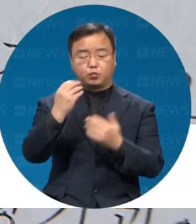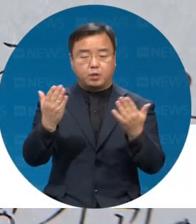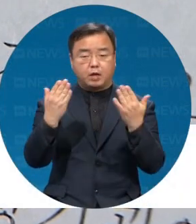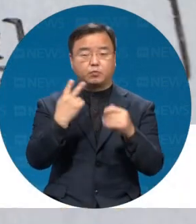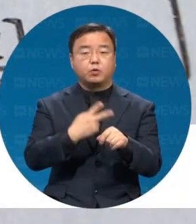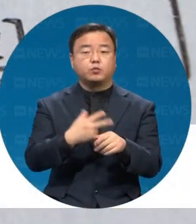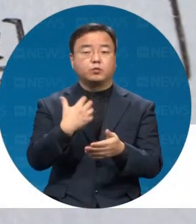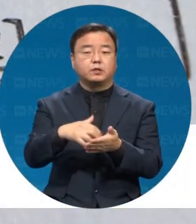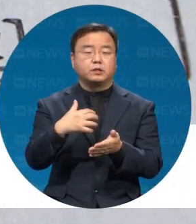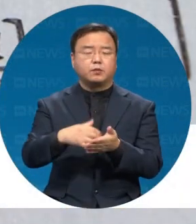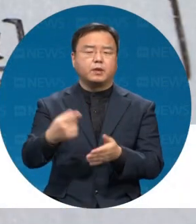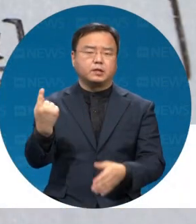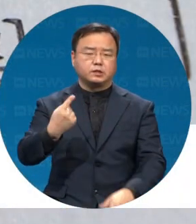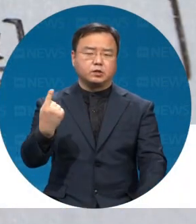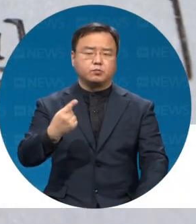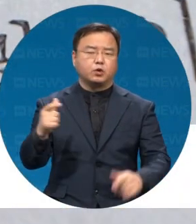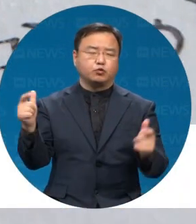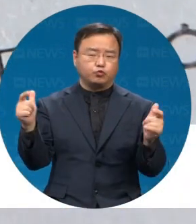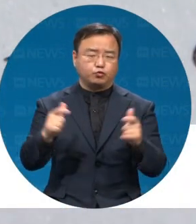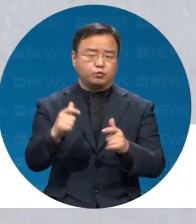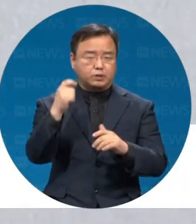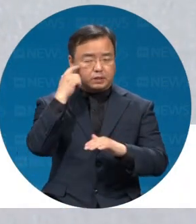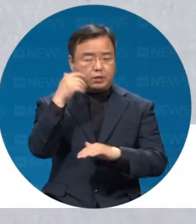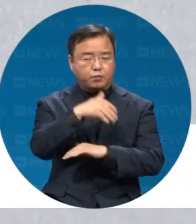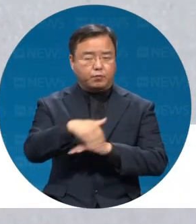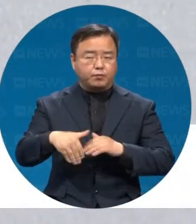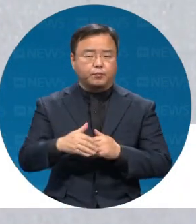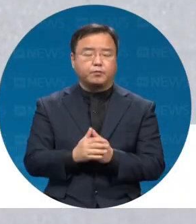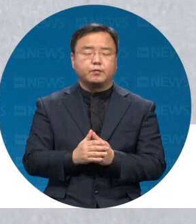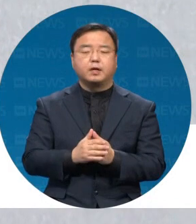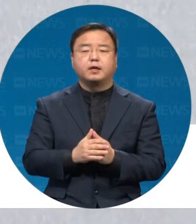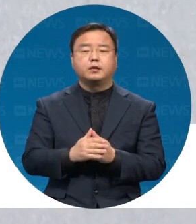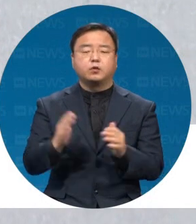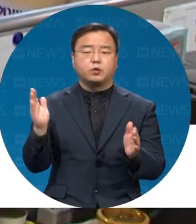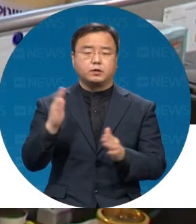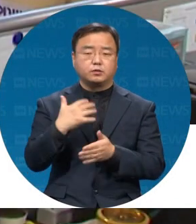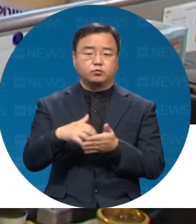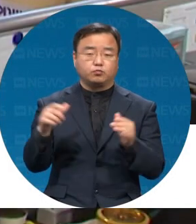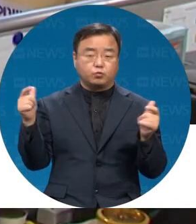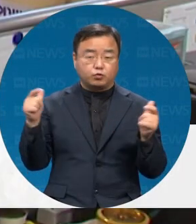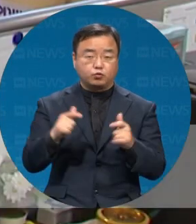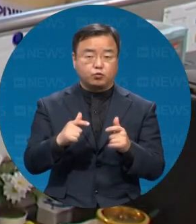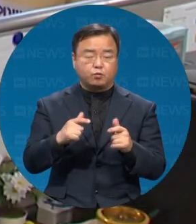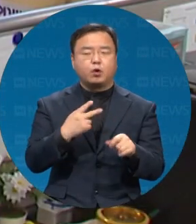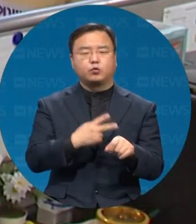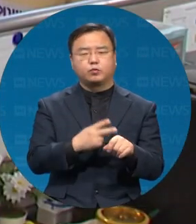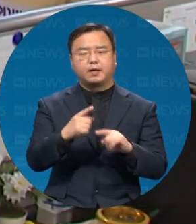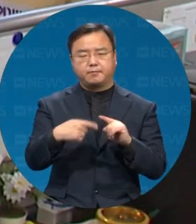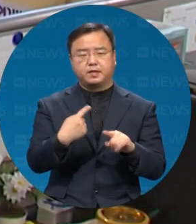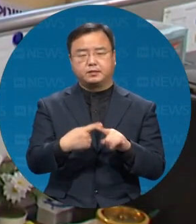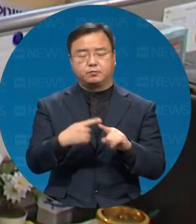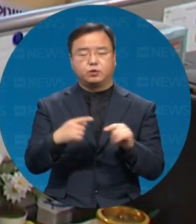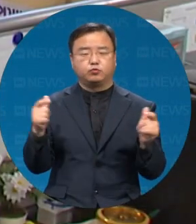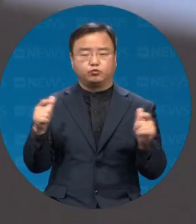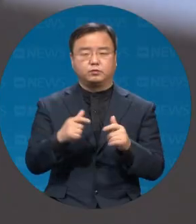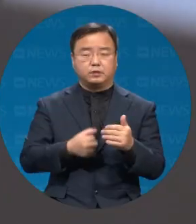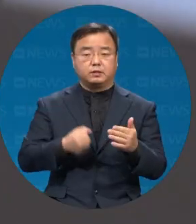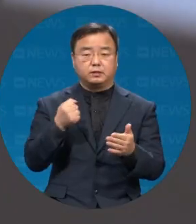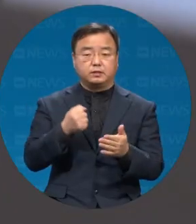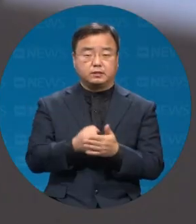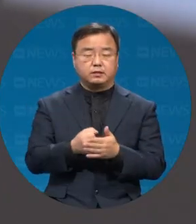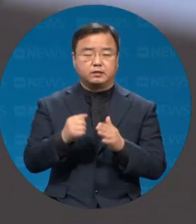담겼습니다 학령인구 감소에 맞춰 교사 수를 줄이겠다는 겁니다 이달 중 차관 위와 국무회의를 거쳐